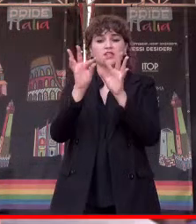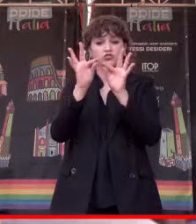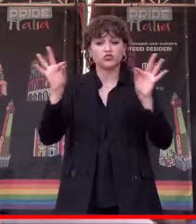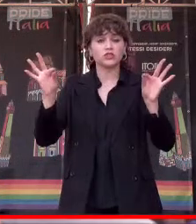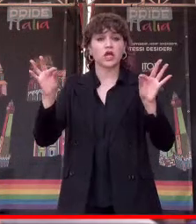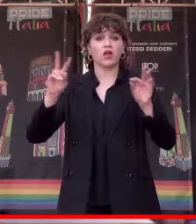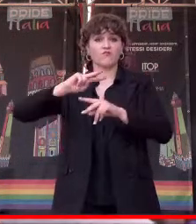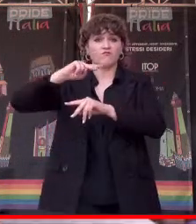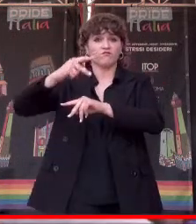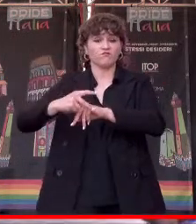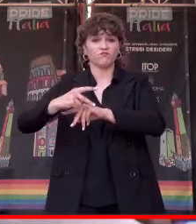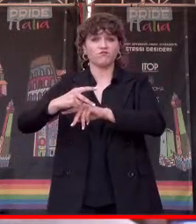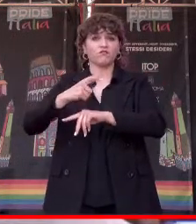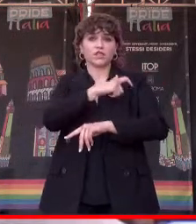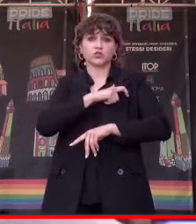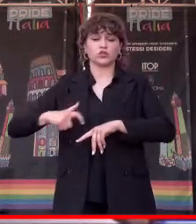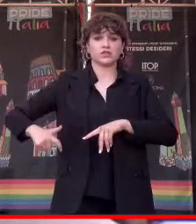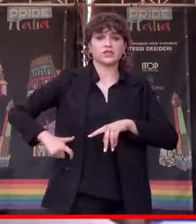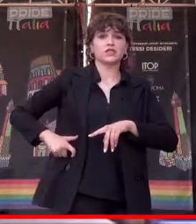la vice sindaca di Monterotondo,